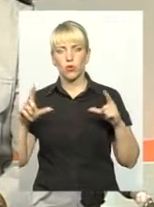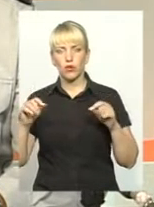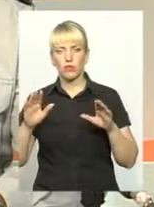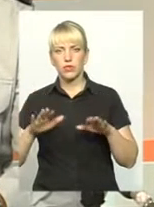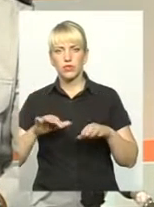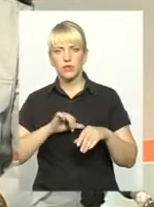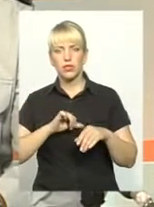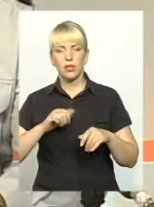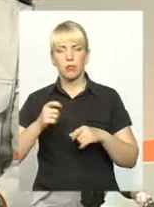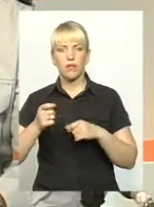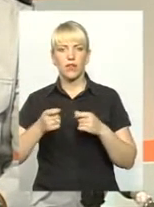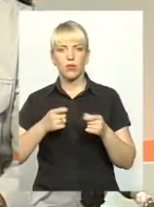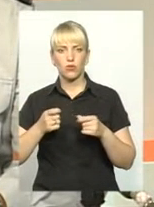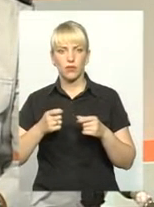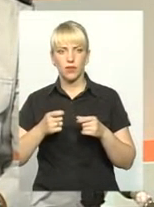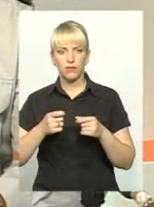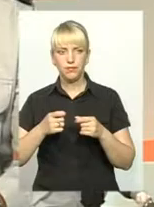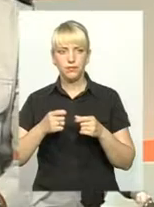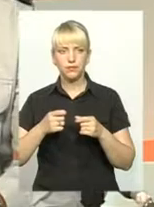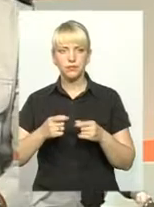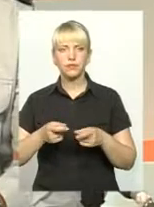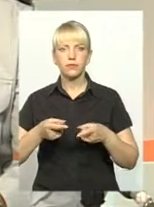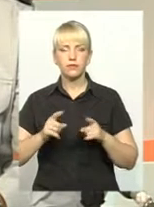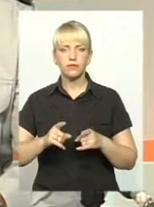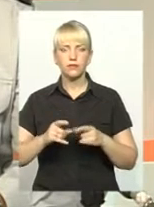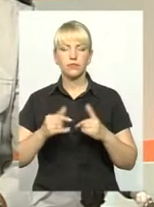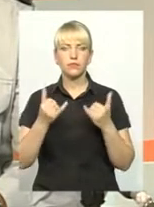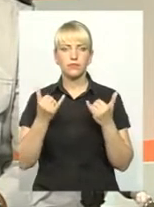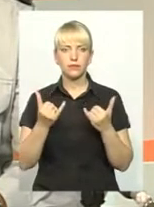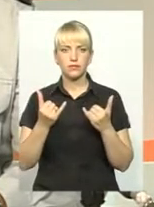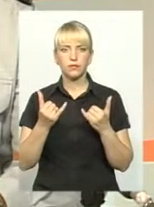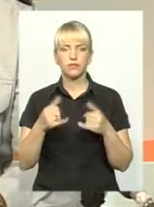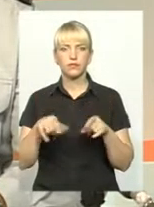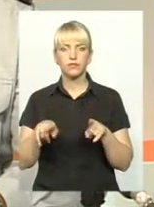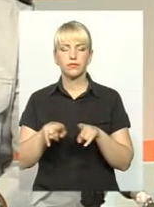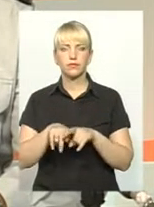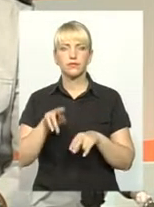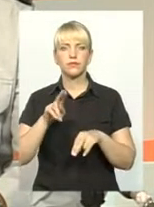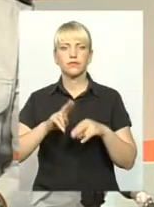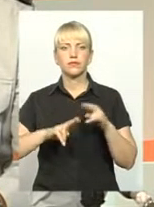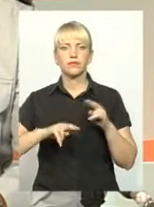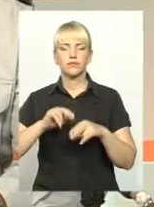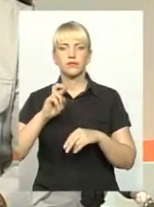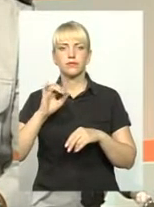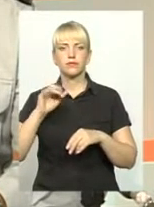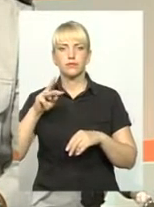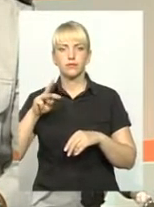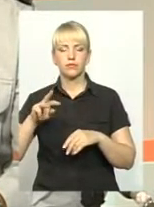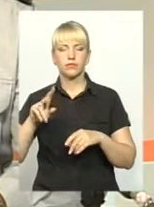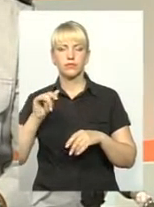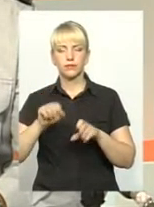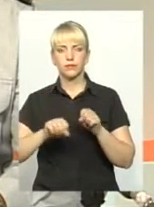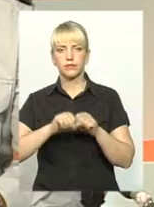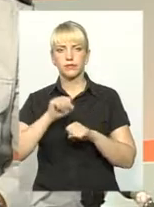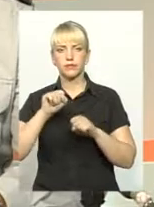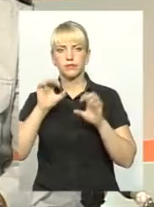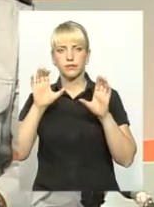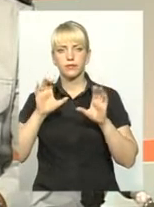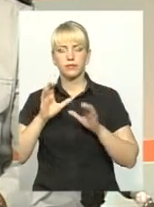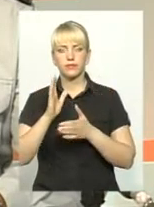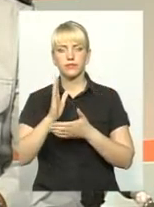архітектурно-будівельної інспекції. Дійсно, сьогодні такий будівельний бум і порушення чинного законодавства,